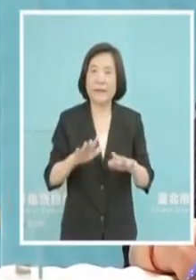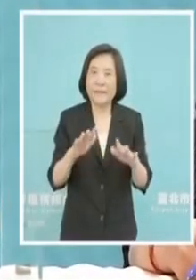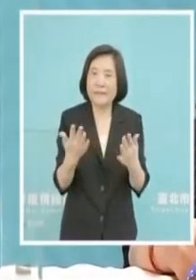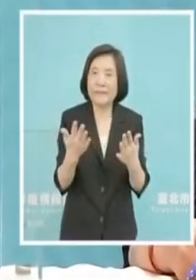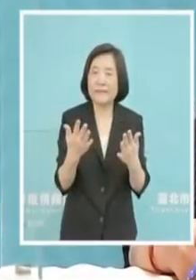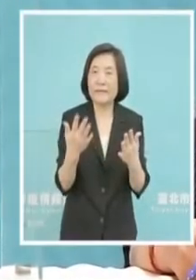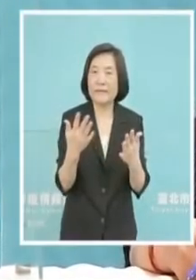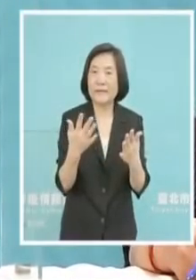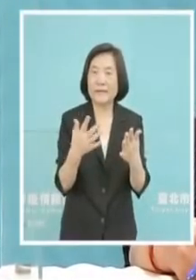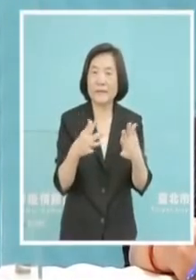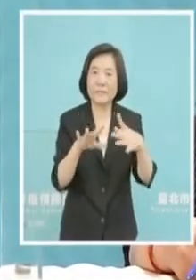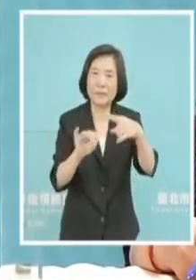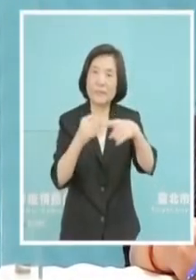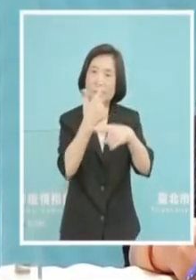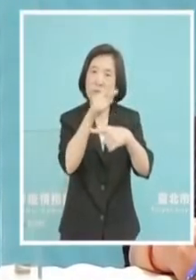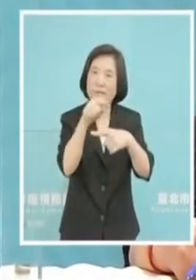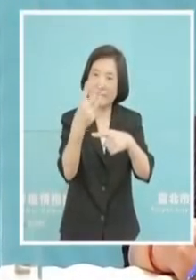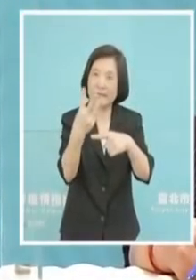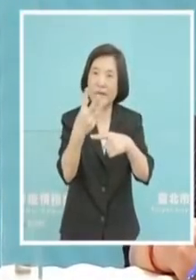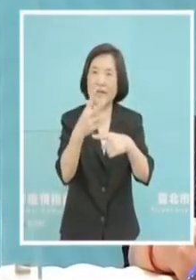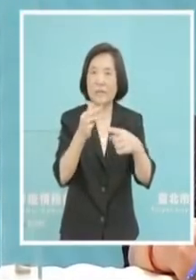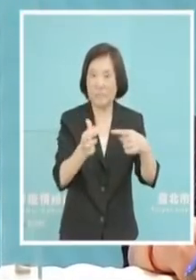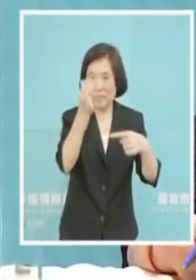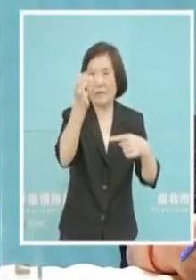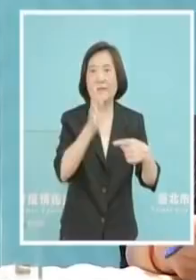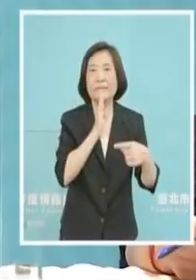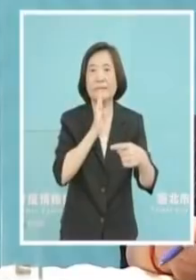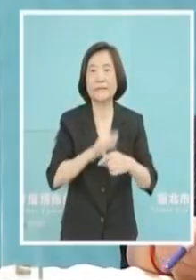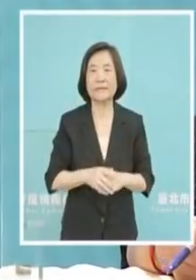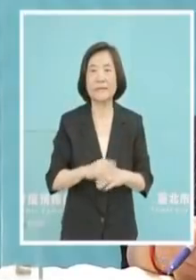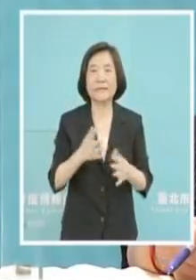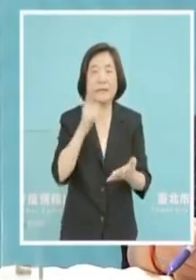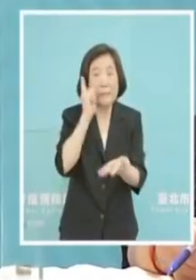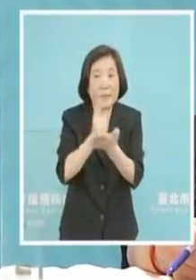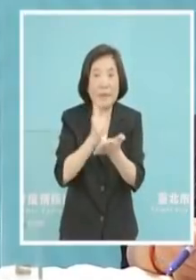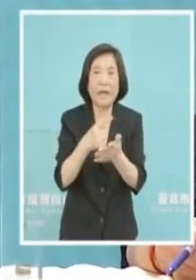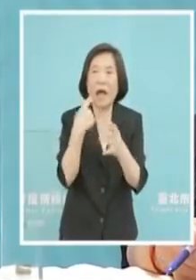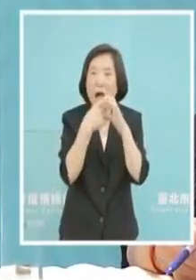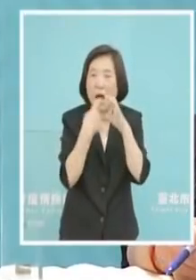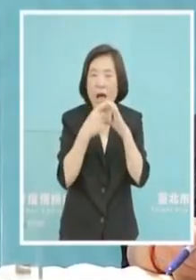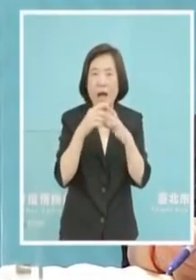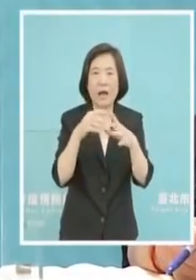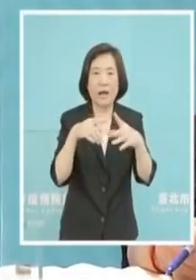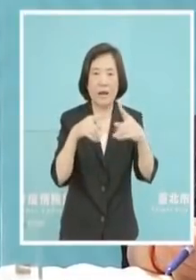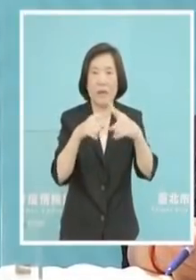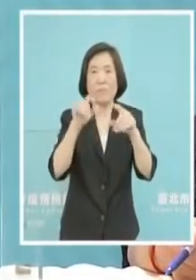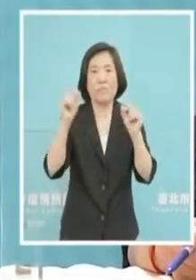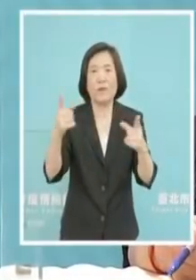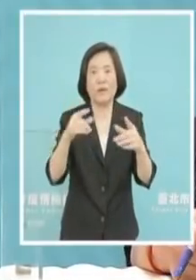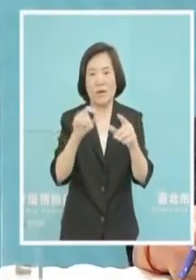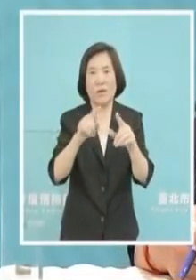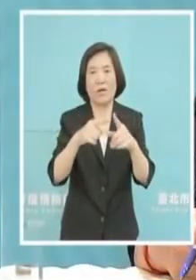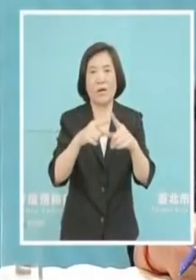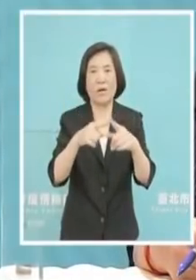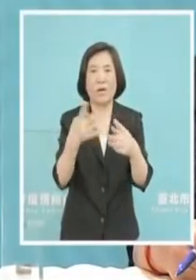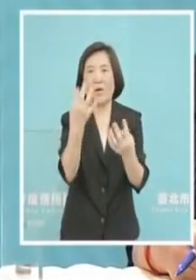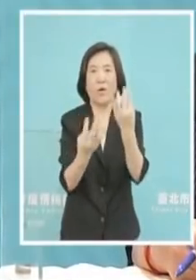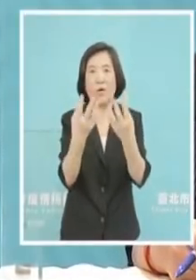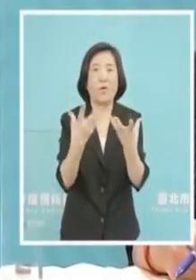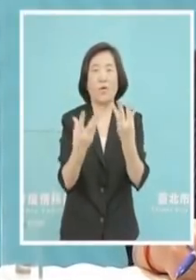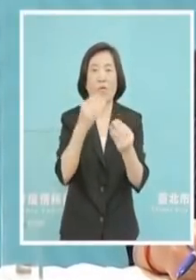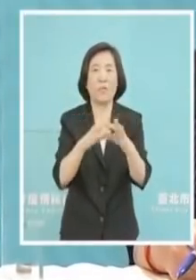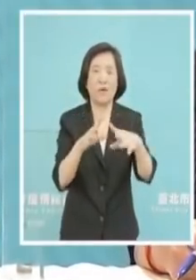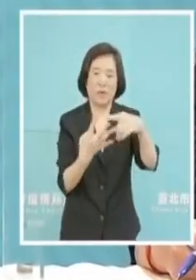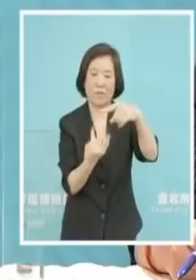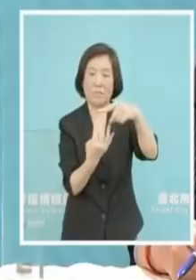权，你碰到了一个合格的疫苗厂的时候，你为什么就刁三刁四的给他刁难？这个没